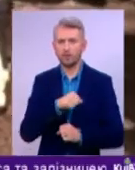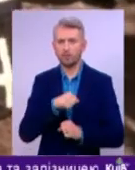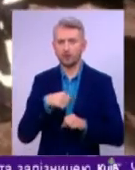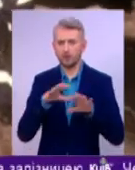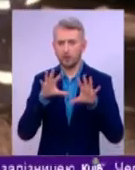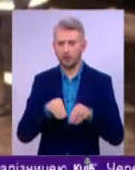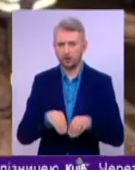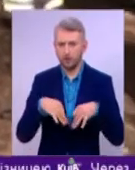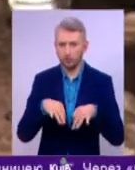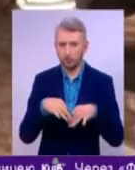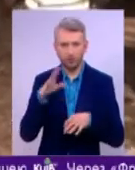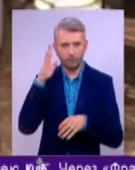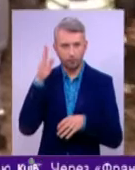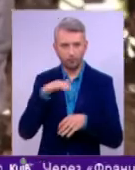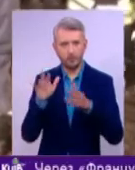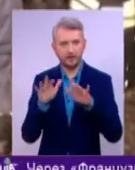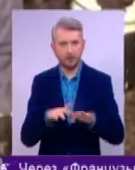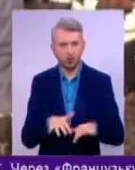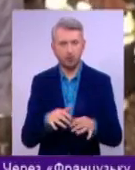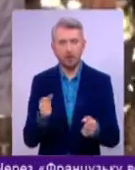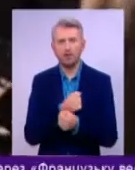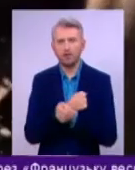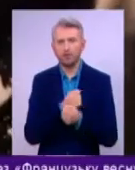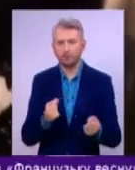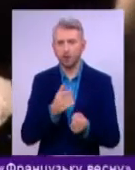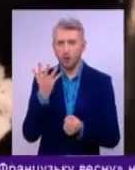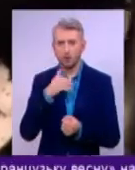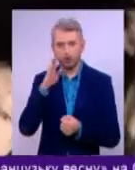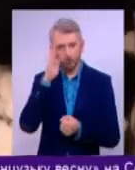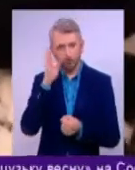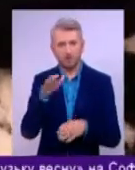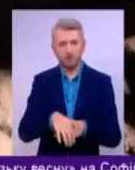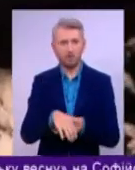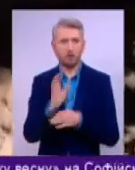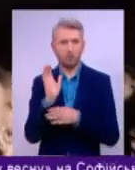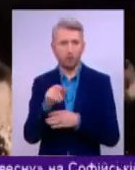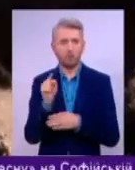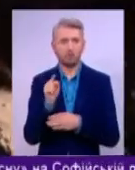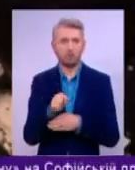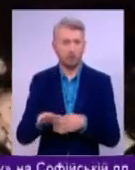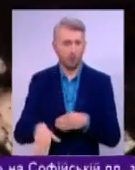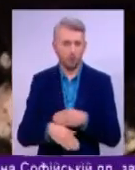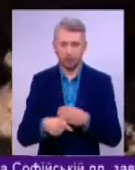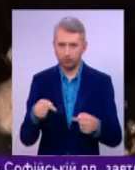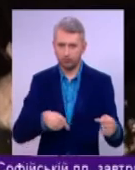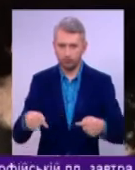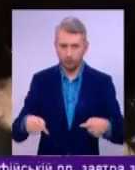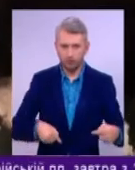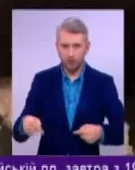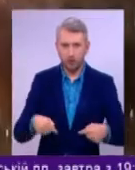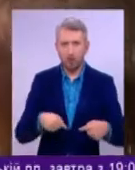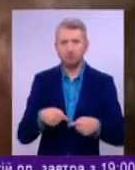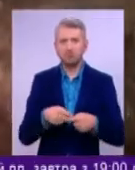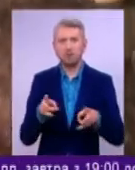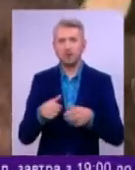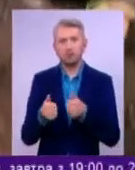самостійно загасити автомобіль водою та снігом. Вибух стався, коли чоловік відкрив капот, йому осколками посікло ноги. Сліди осколків залишилися і на